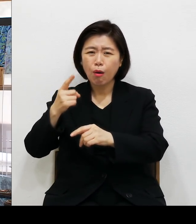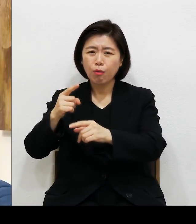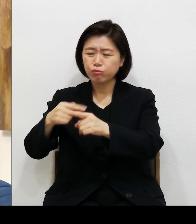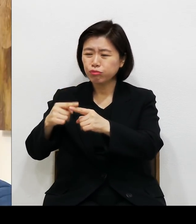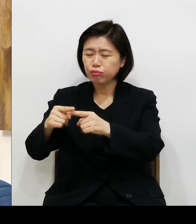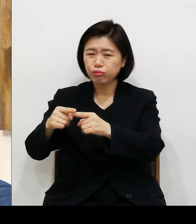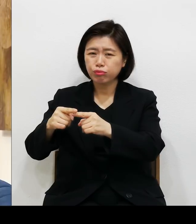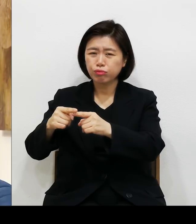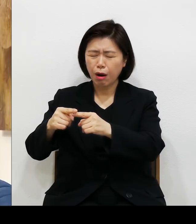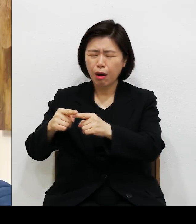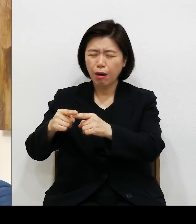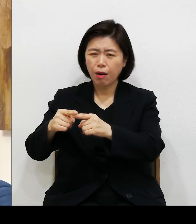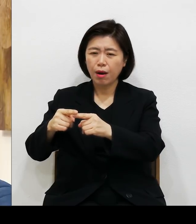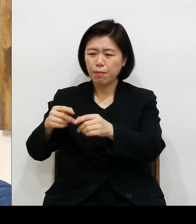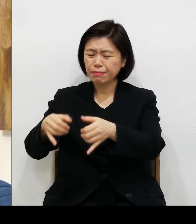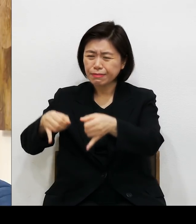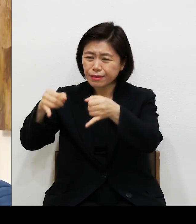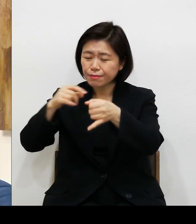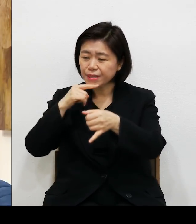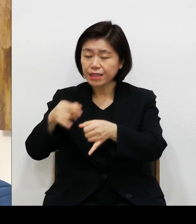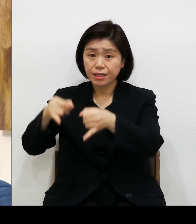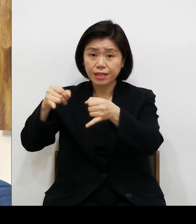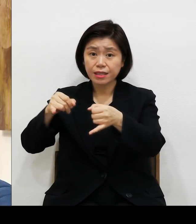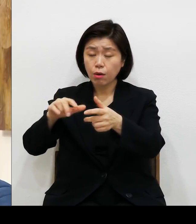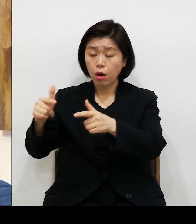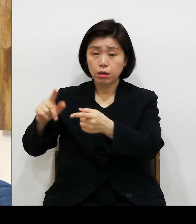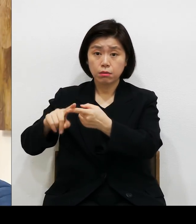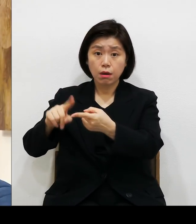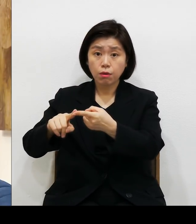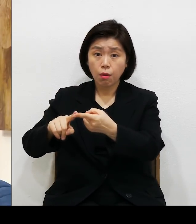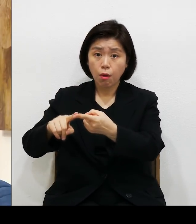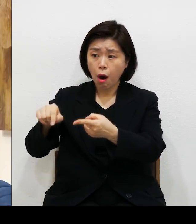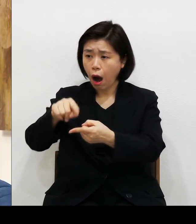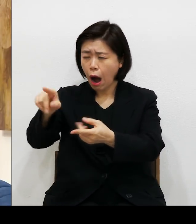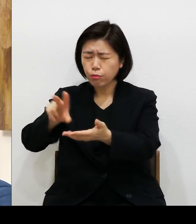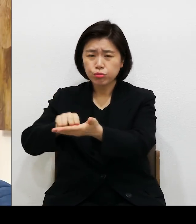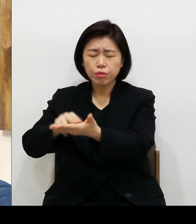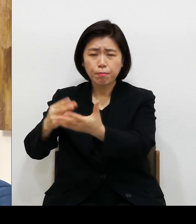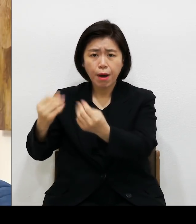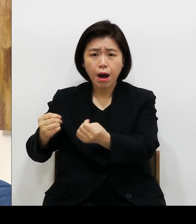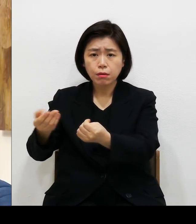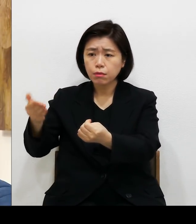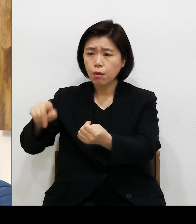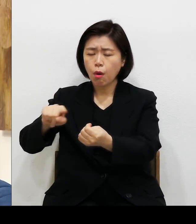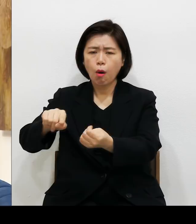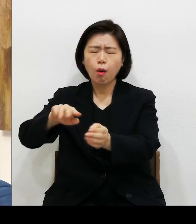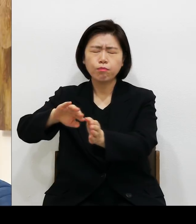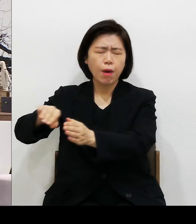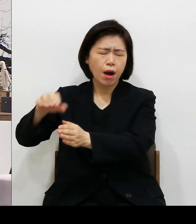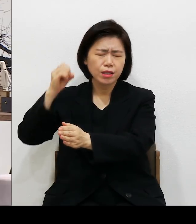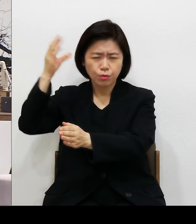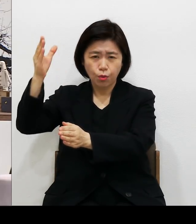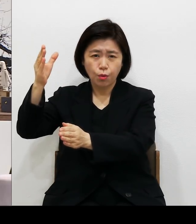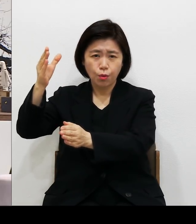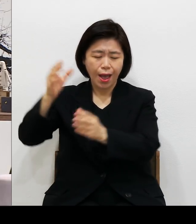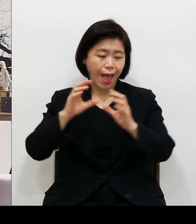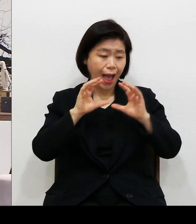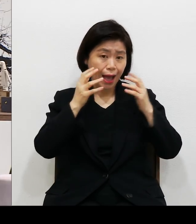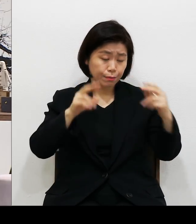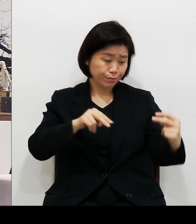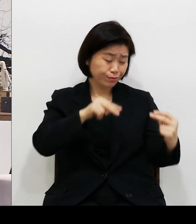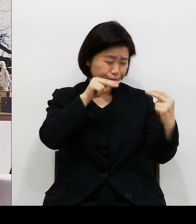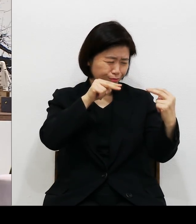뭐 공과금 고지서 막 쌓여 있는 거 이런 게 까맣게 잊어지고 그냥 걔만 보이는 거예요. 천사네, 얘만